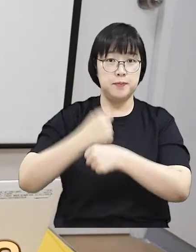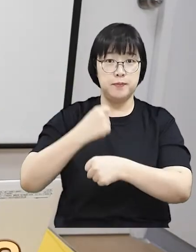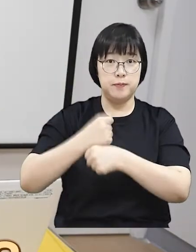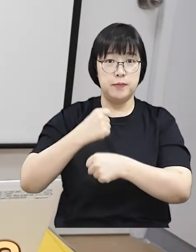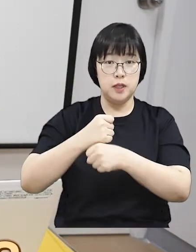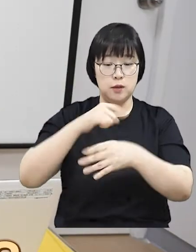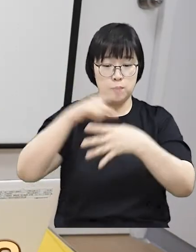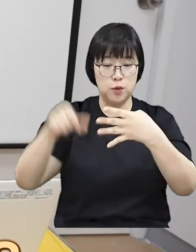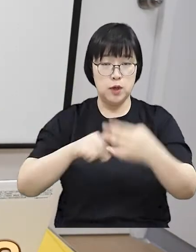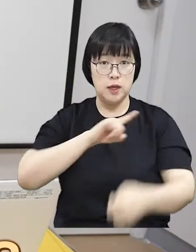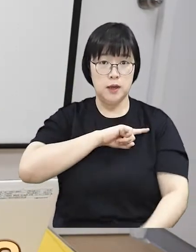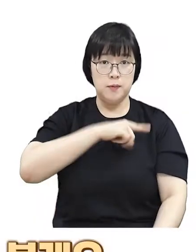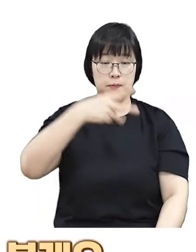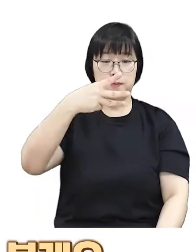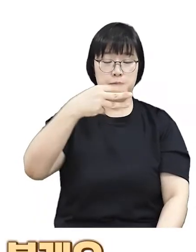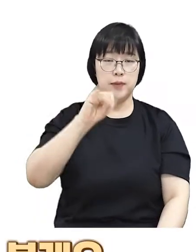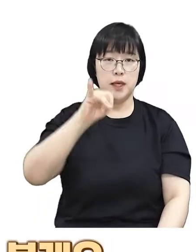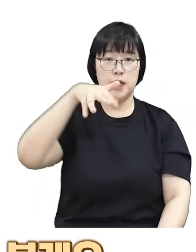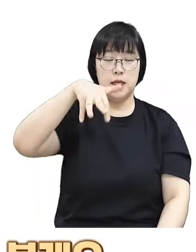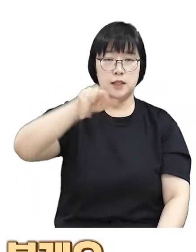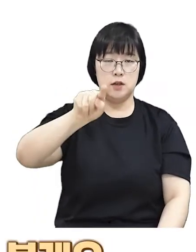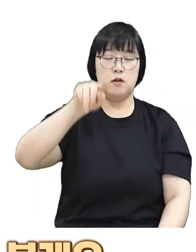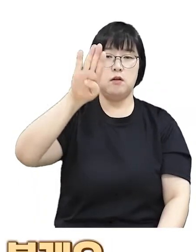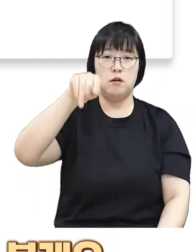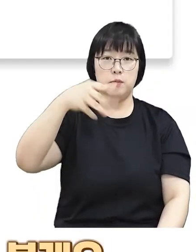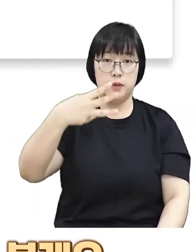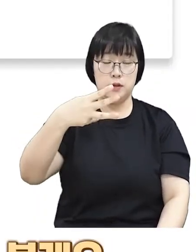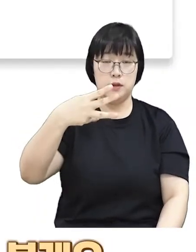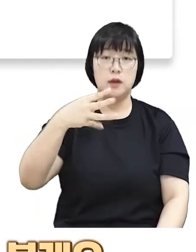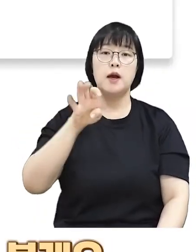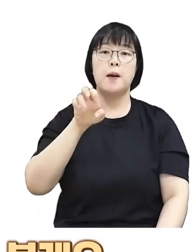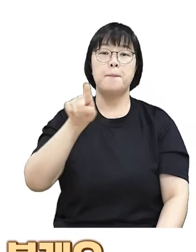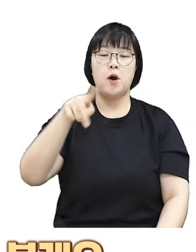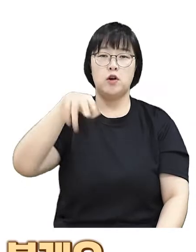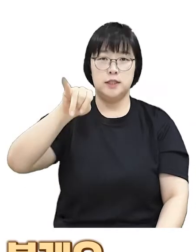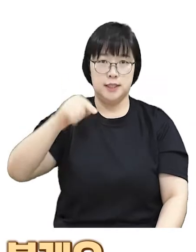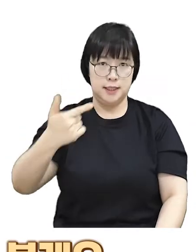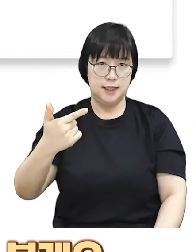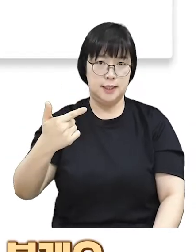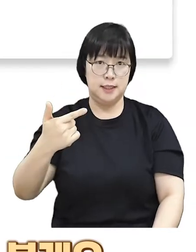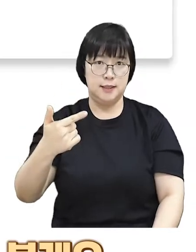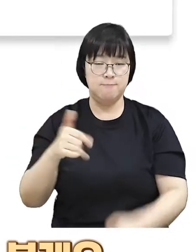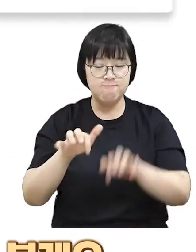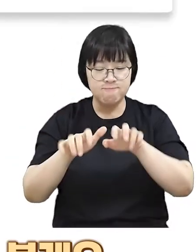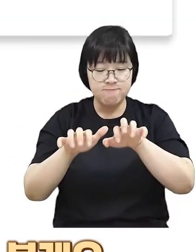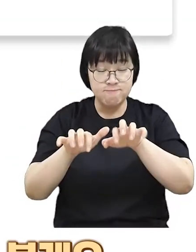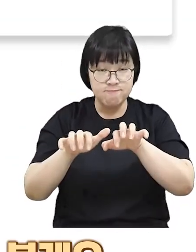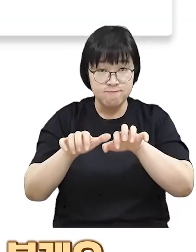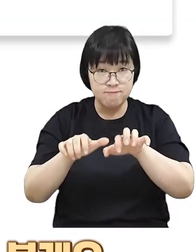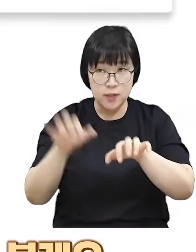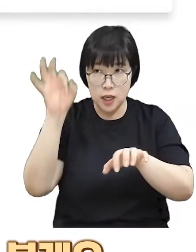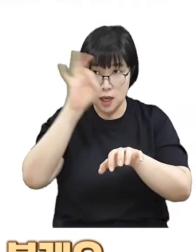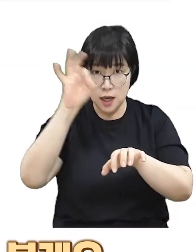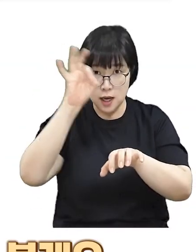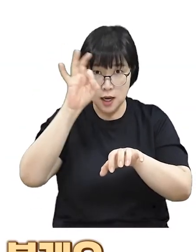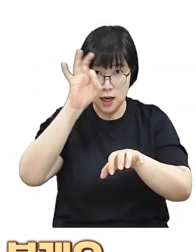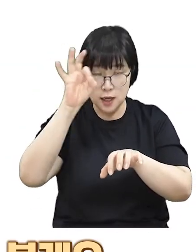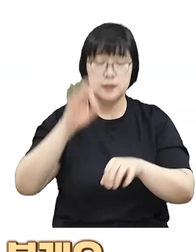티쳐블 머신이라는 거예요. 자 그럼 검색창에다가 티쳐블 머신 이렇게 쳐볼게요.